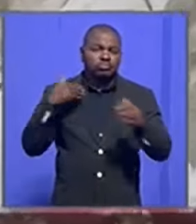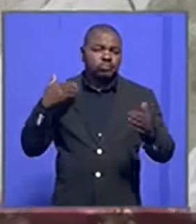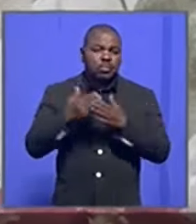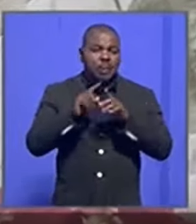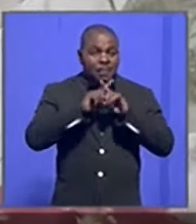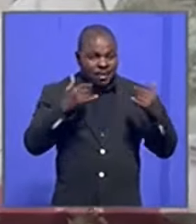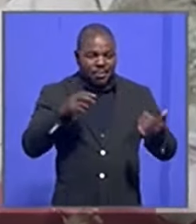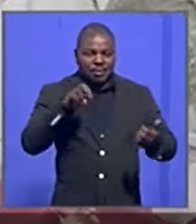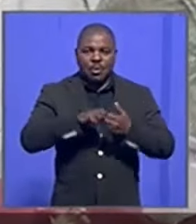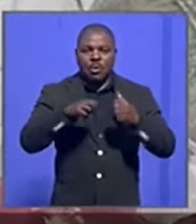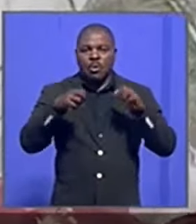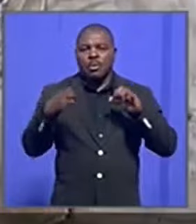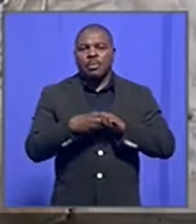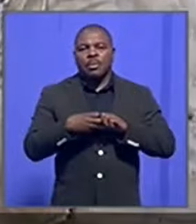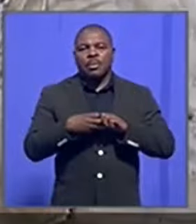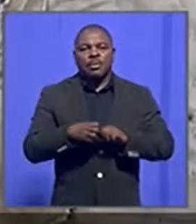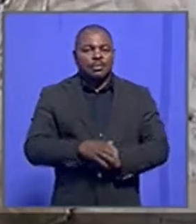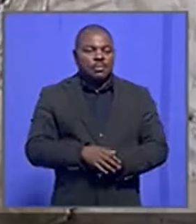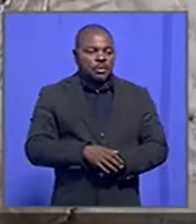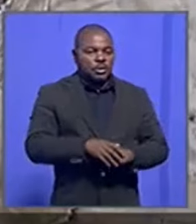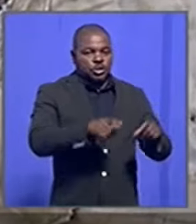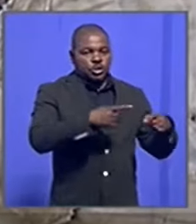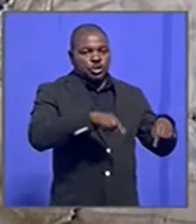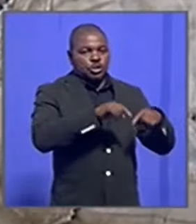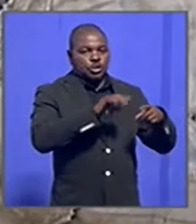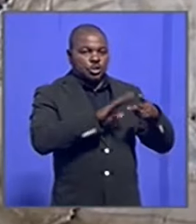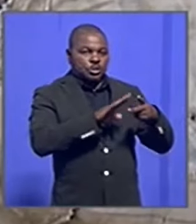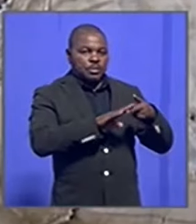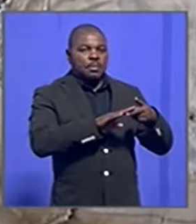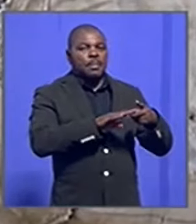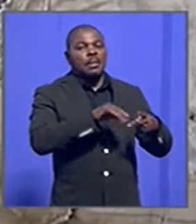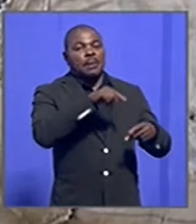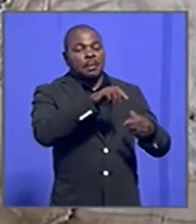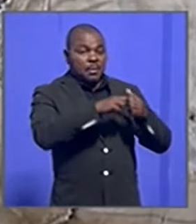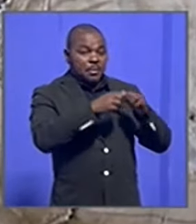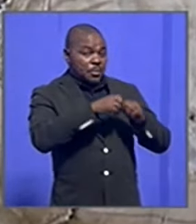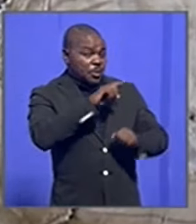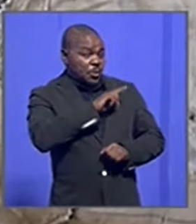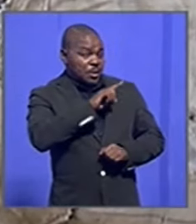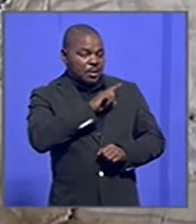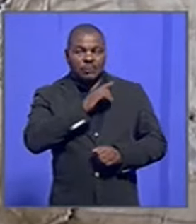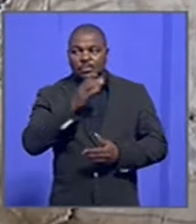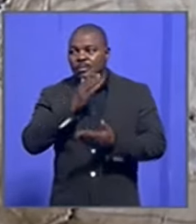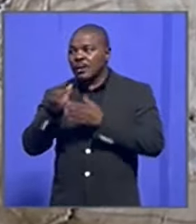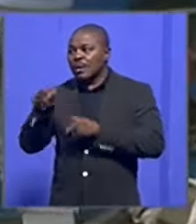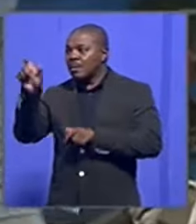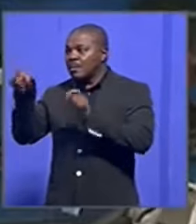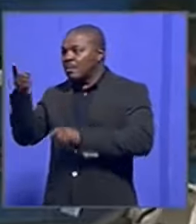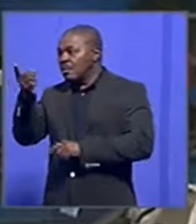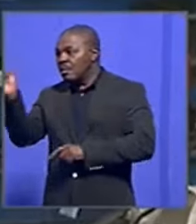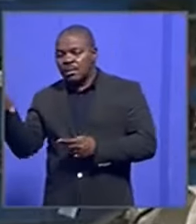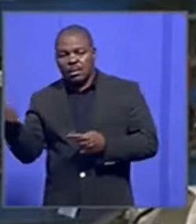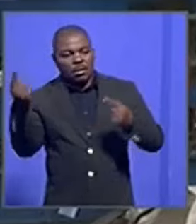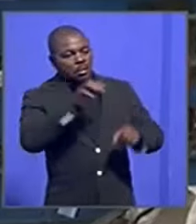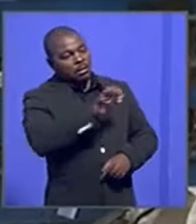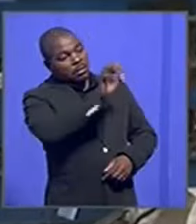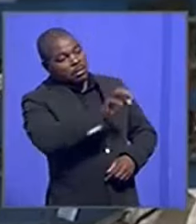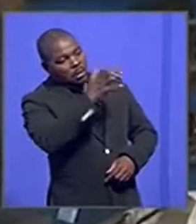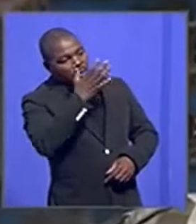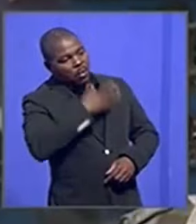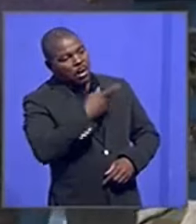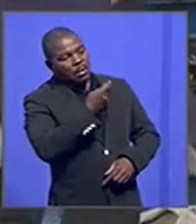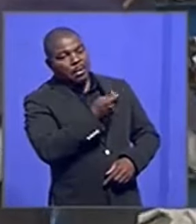mo mathateng. Jaanong setlamo seno se mo matshosetsing ka ntlha fa go begwa fa go na le batho ba ba batlang madi ka dikgoka